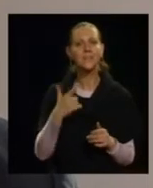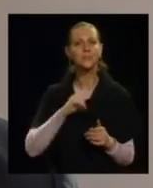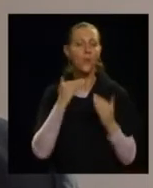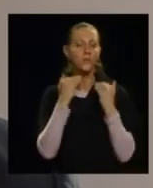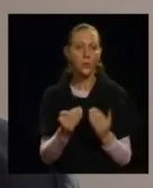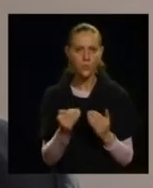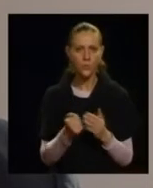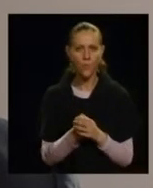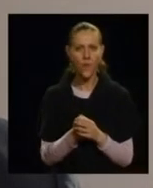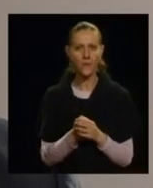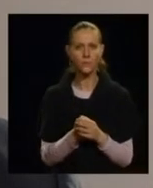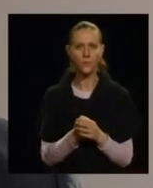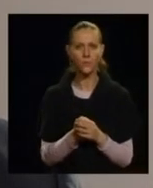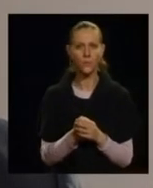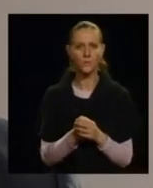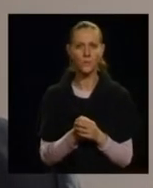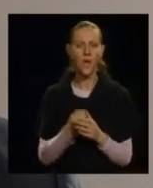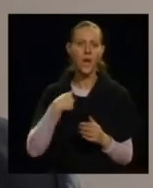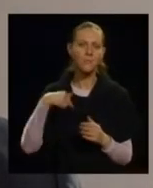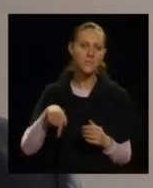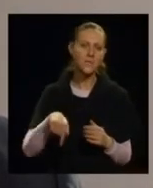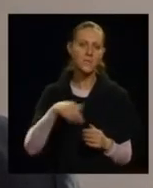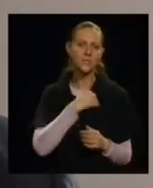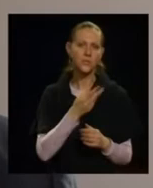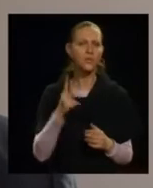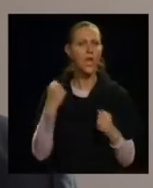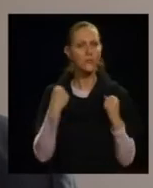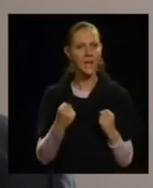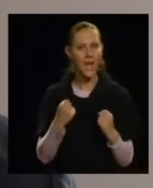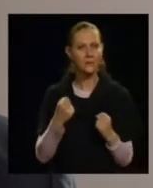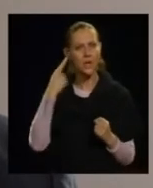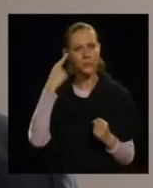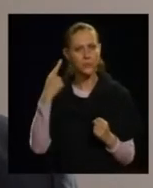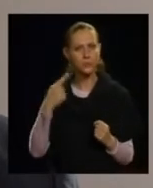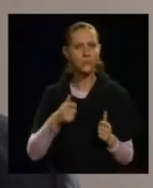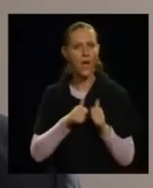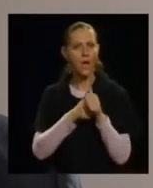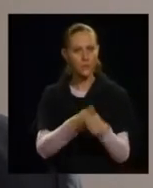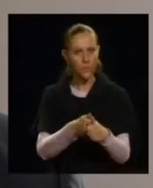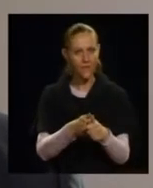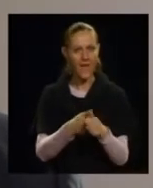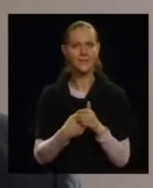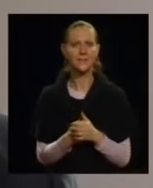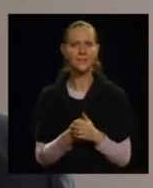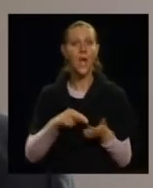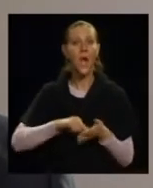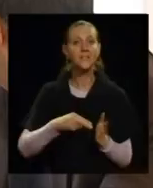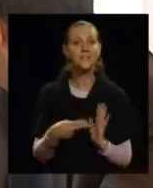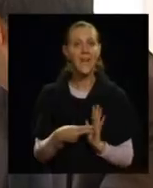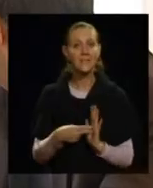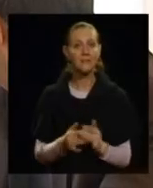volt köszönhető, hogy a mi iskolánk nagyon erősen tudta követni a